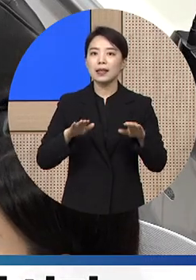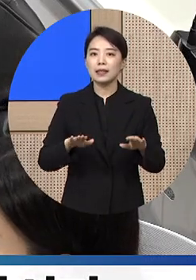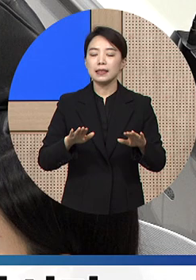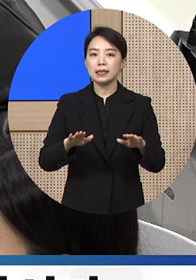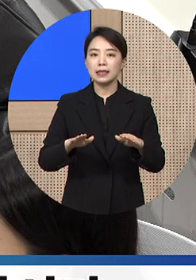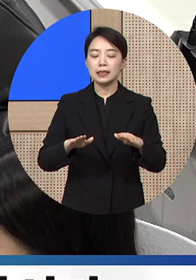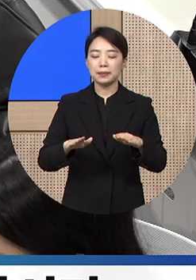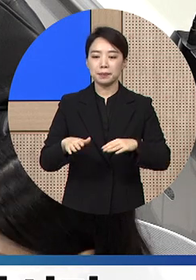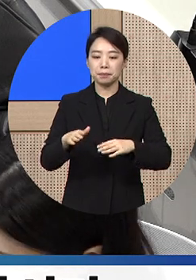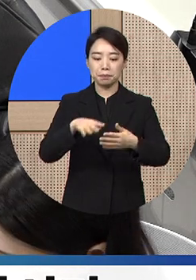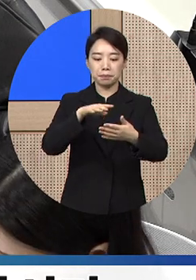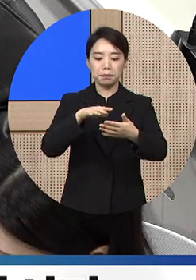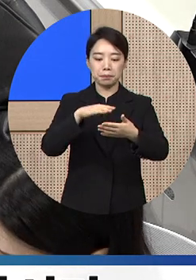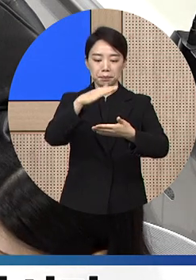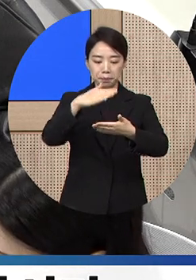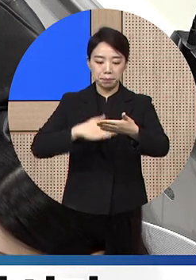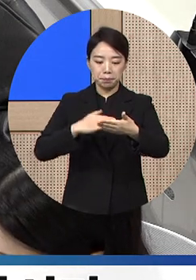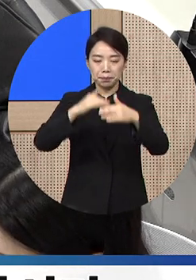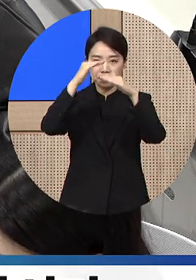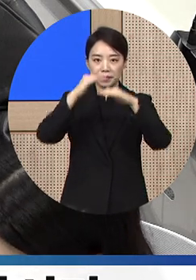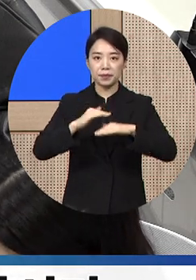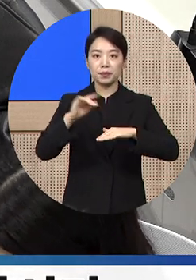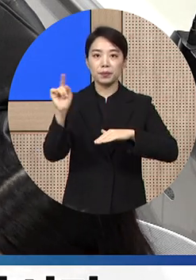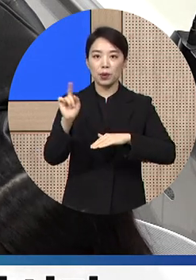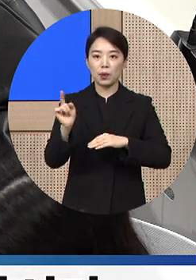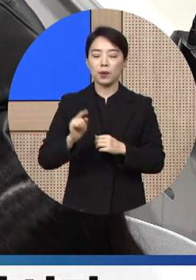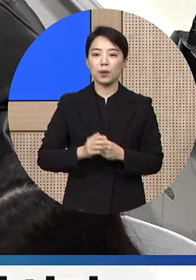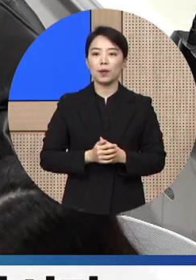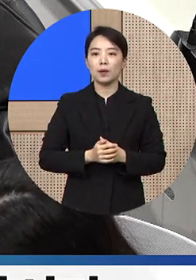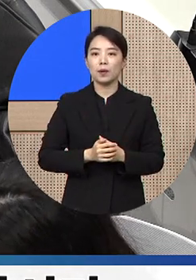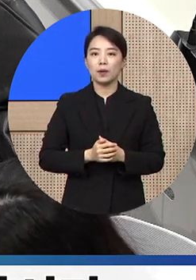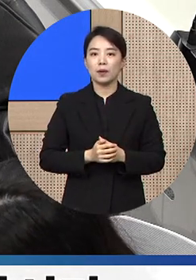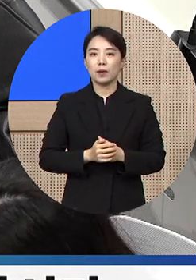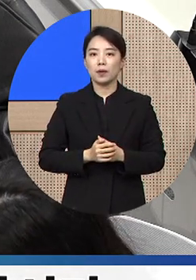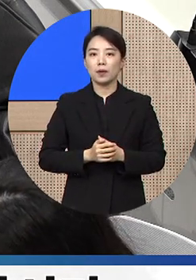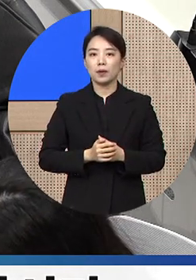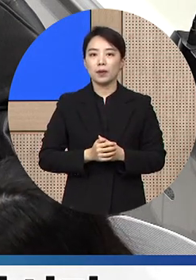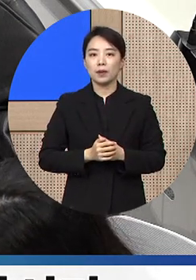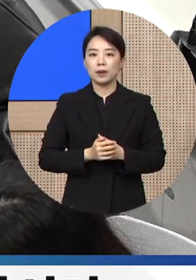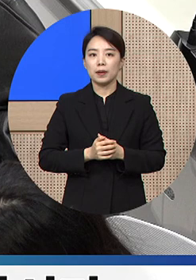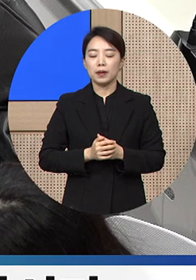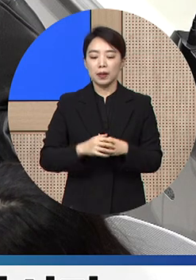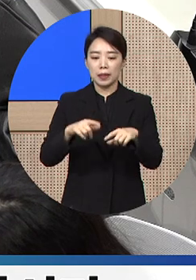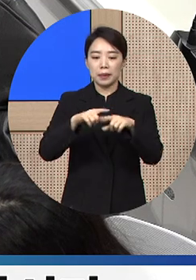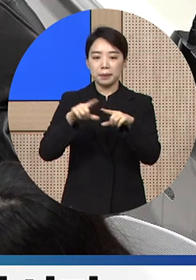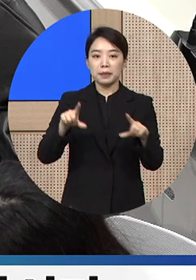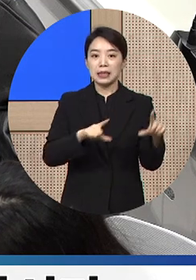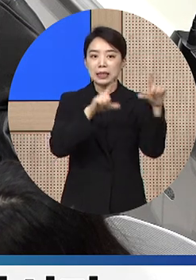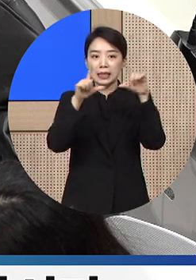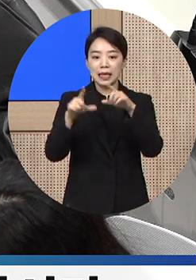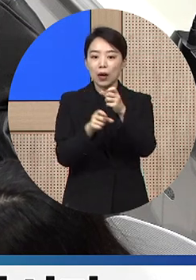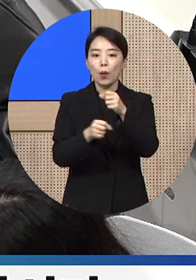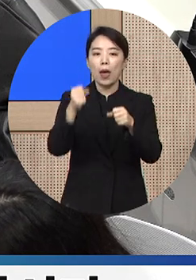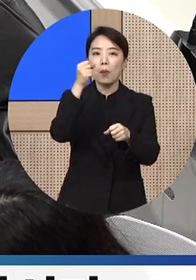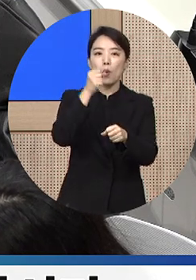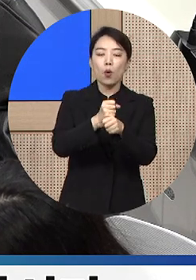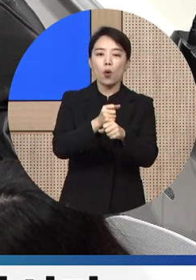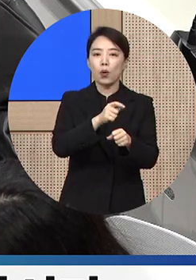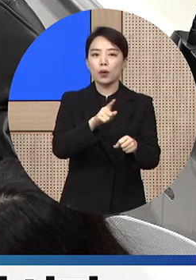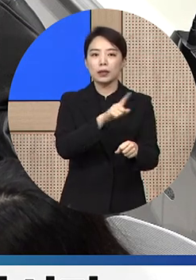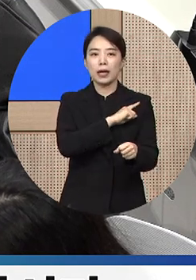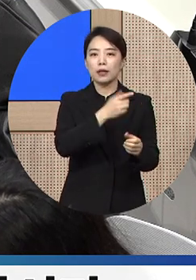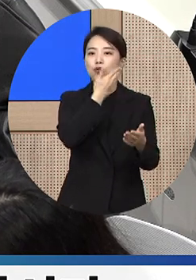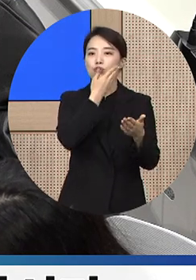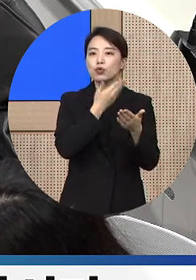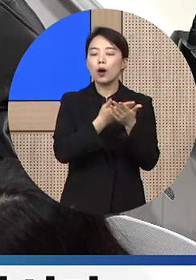회견문에 그 나온 그 헤드라인입니다. 지금 지사님이 보시기에 민생 회복의 골든 타임을 어느 시점, 어느